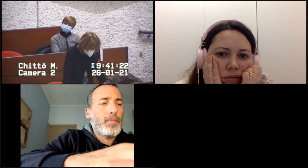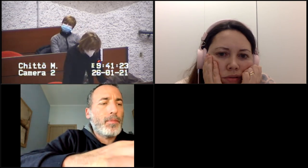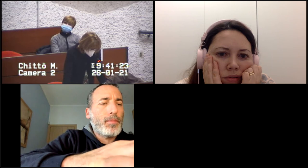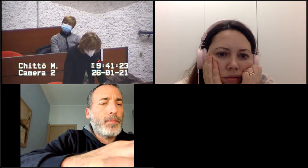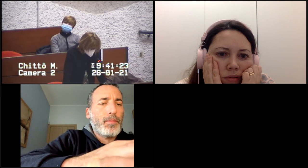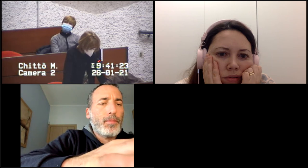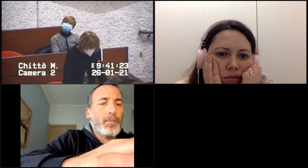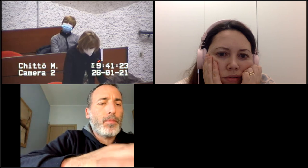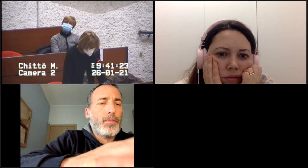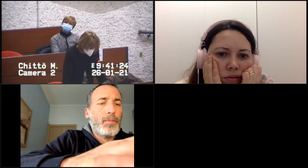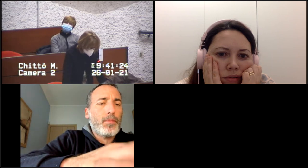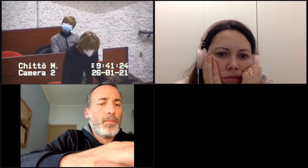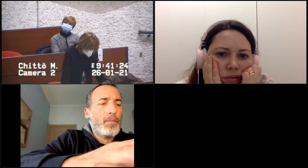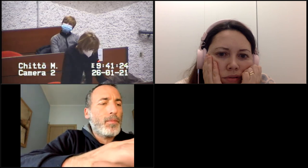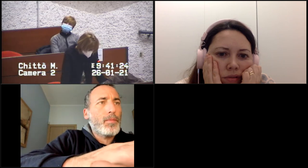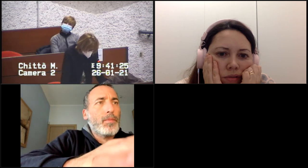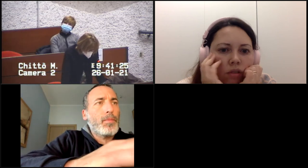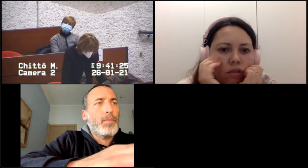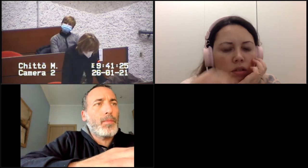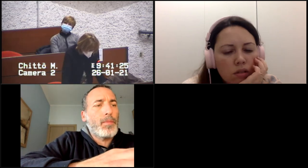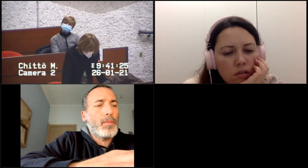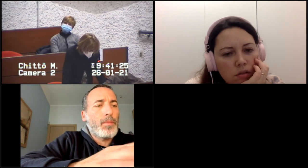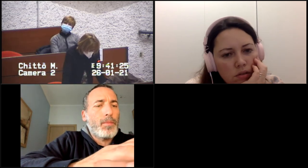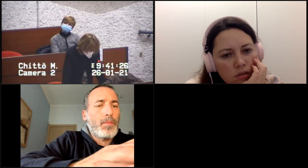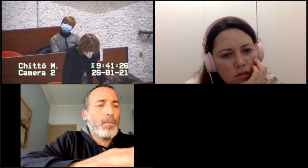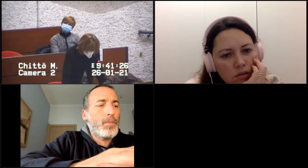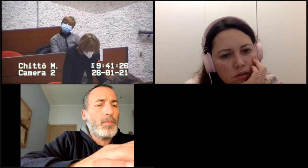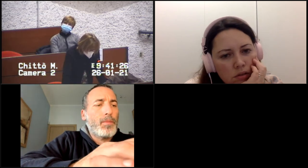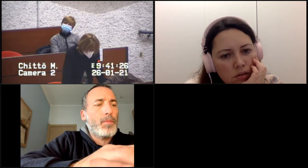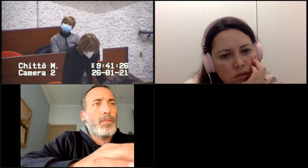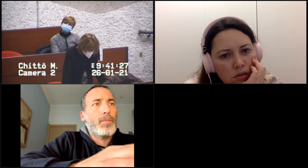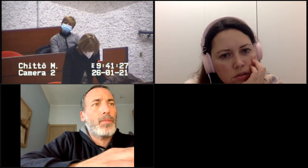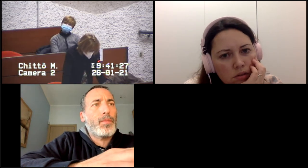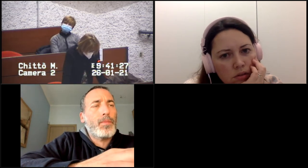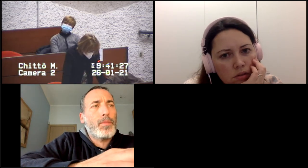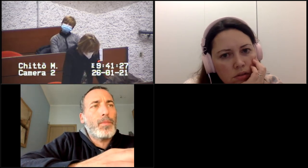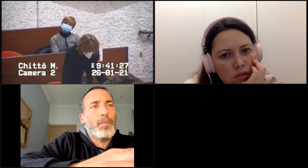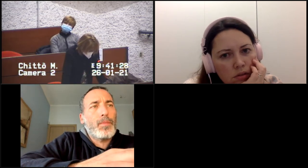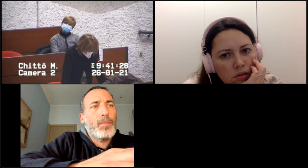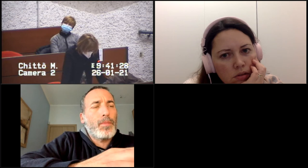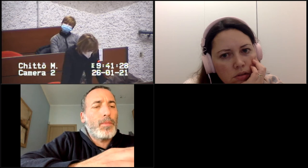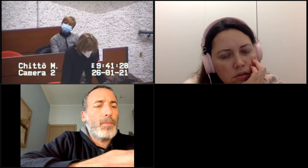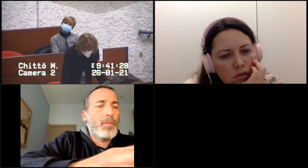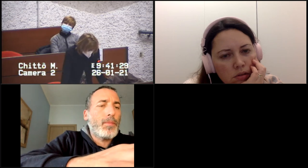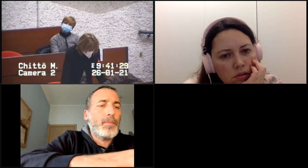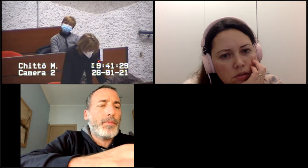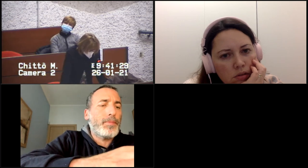in commissione consigliare, anche la scelta fatta dal comune di Milano.